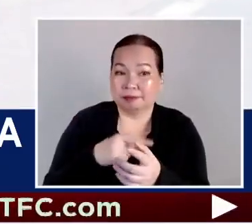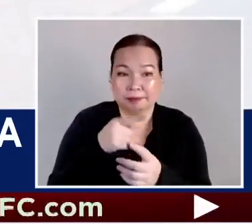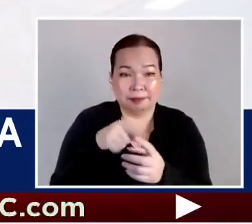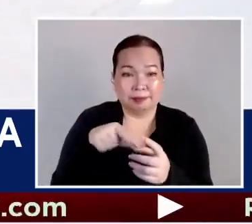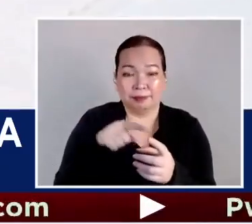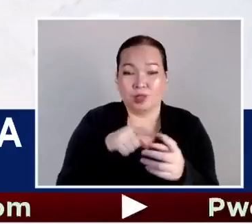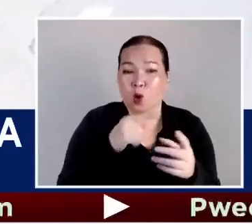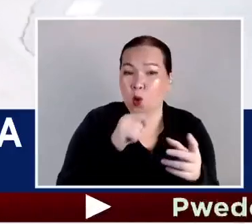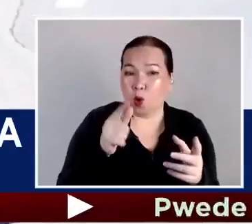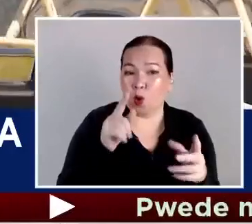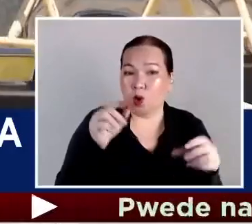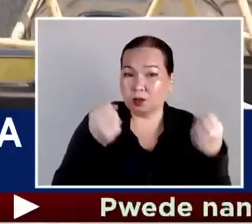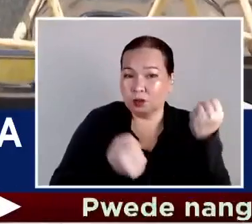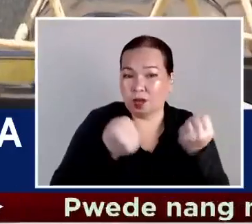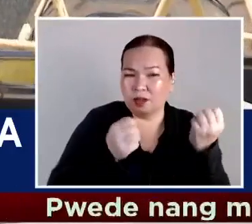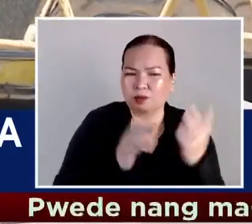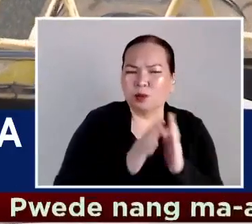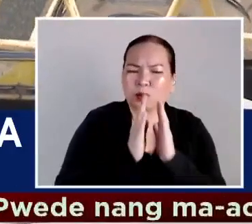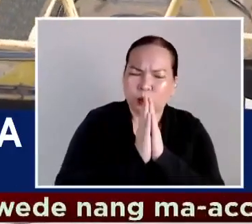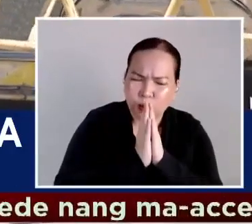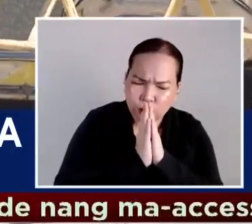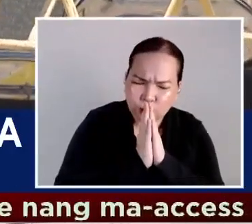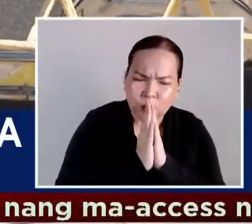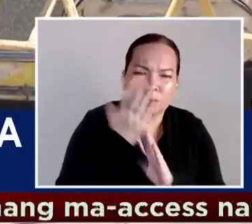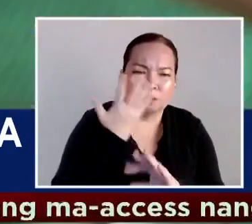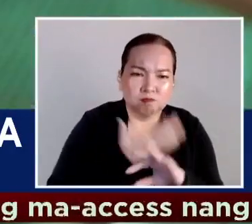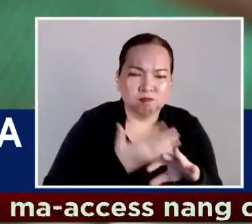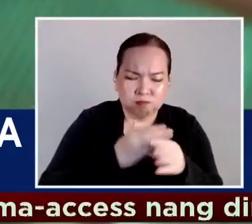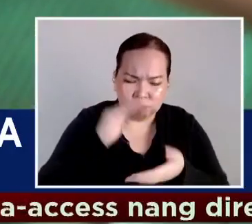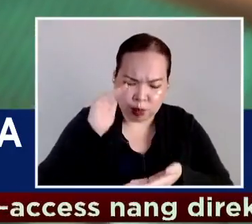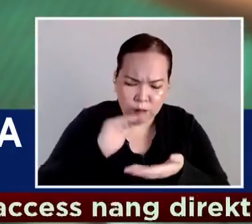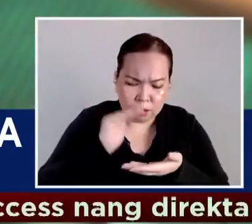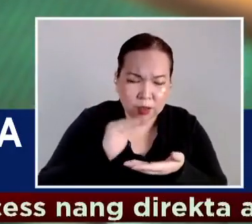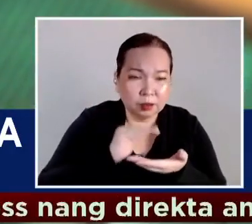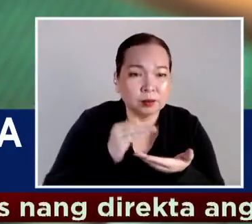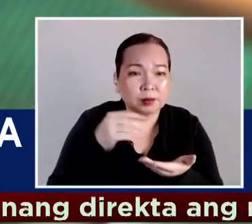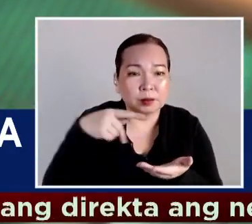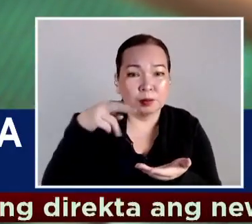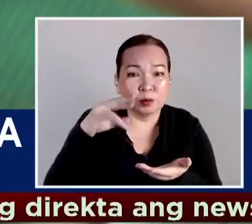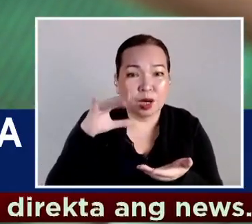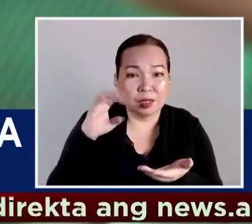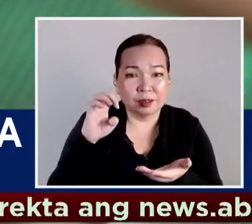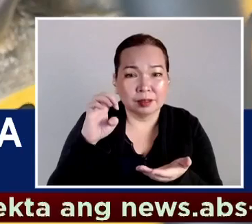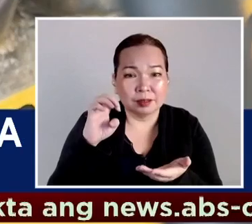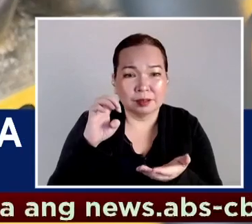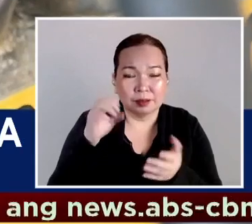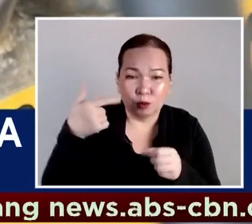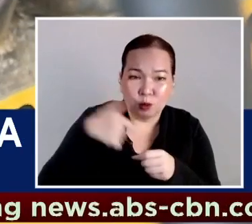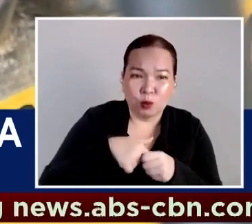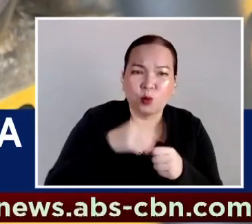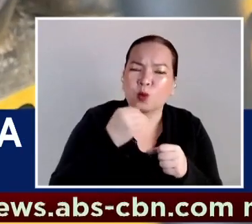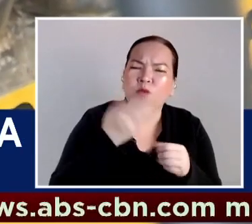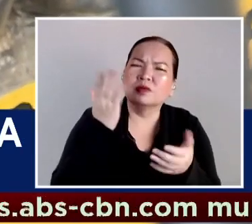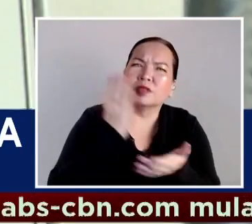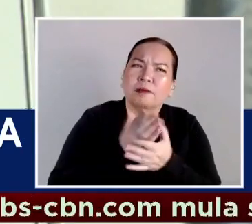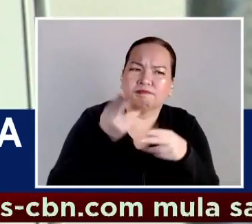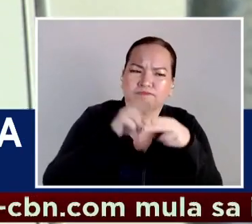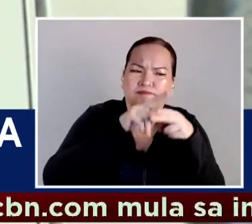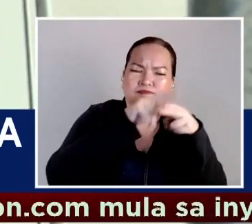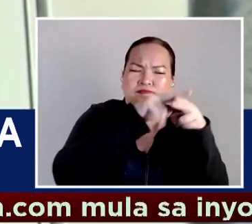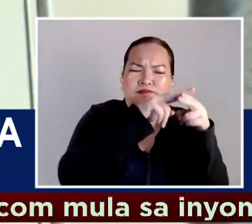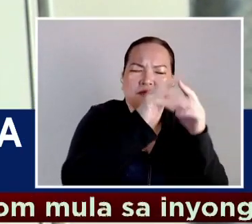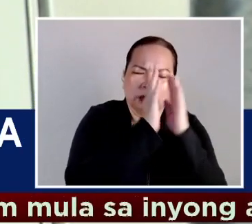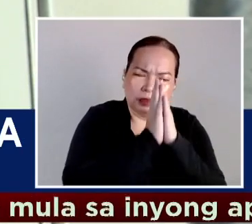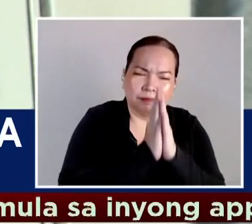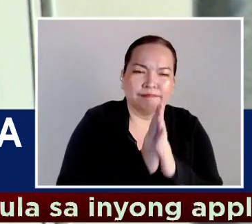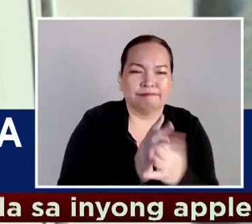motorista kundi man bumaba ang presyo ng produktong petrolyo, matigil na ang pagsirit ng presyo nito.